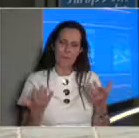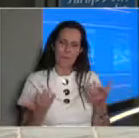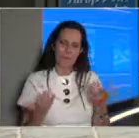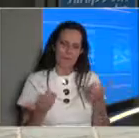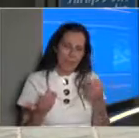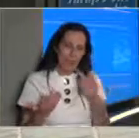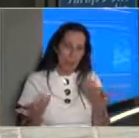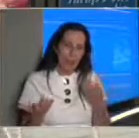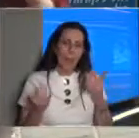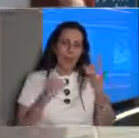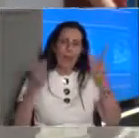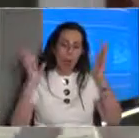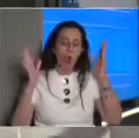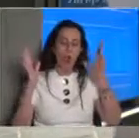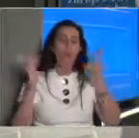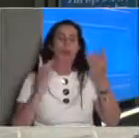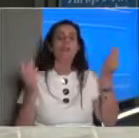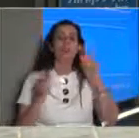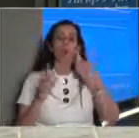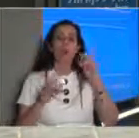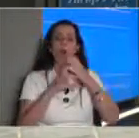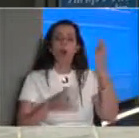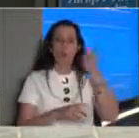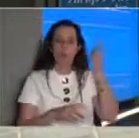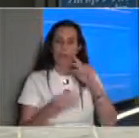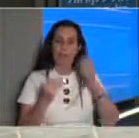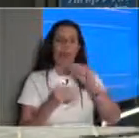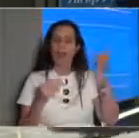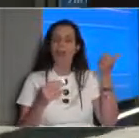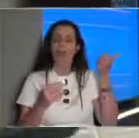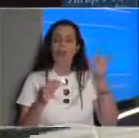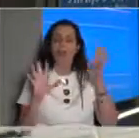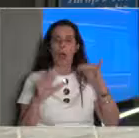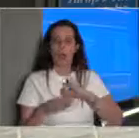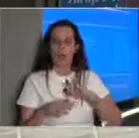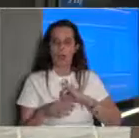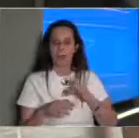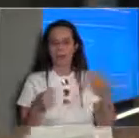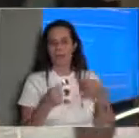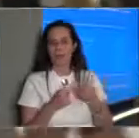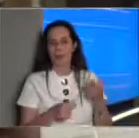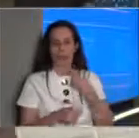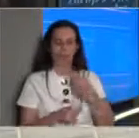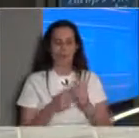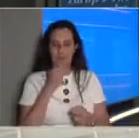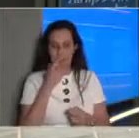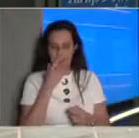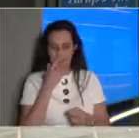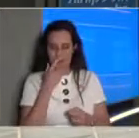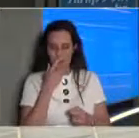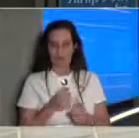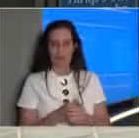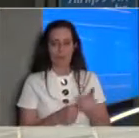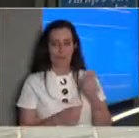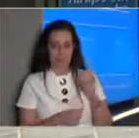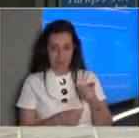איך אומרים, מה יקרה אם לא אוטו בשבת? מה יקרה אם לא אוטובוס בשבת? זה לא הדבר שהכי כל כך מעניין, כל כך רלוונטי לדבר עליו.